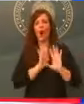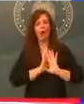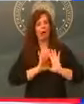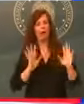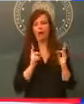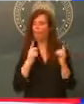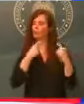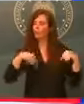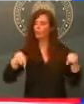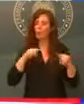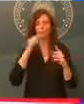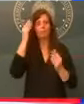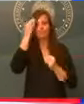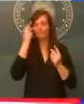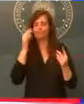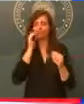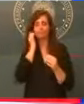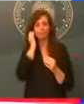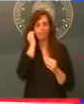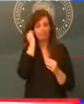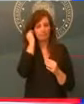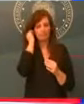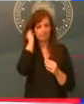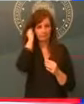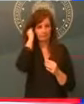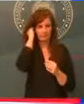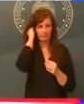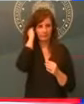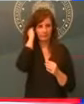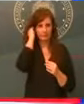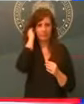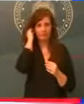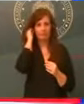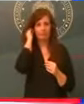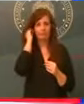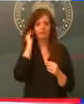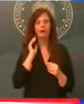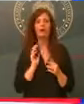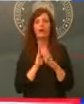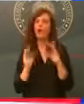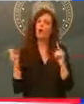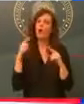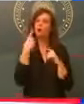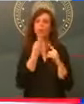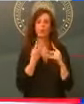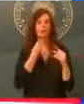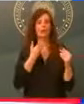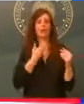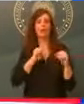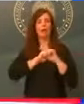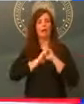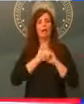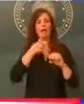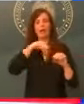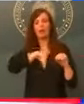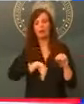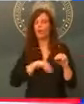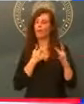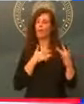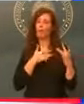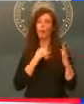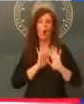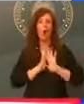è una sensibilità che hanno diffusamente e vivono intensamente io la percepisco continuamente